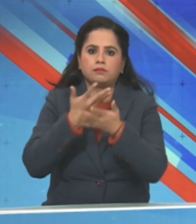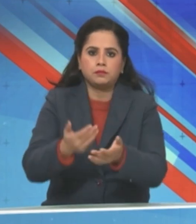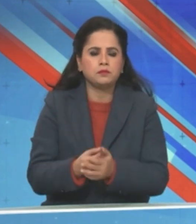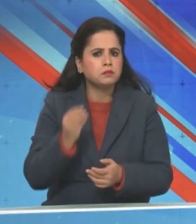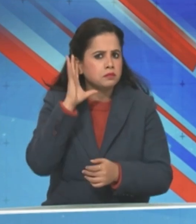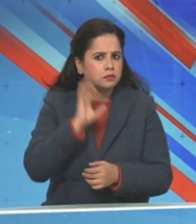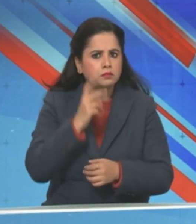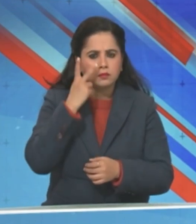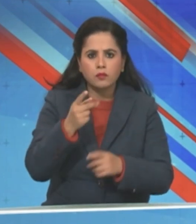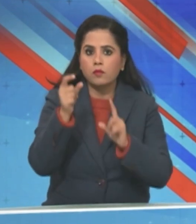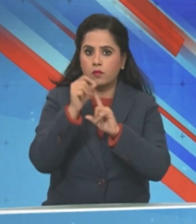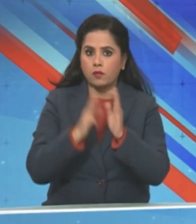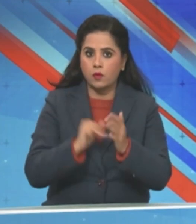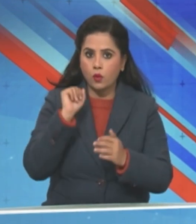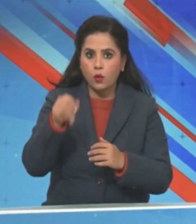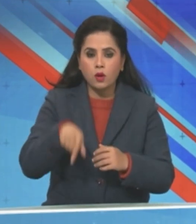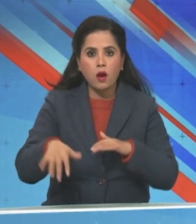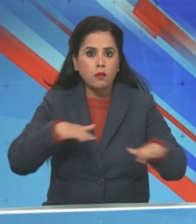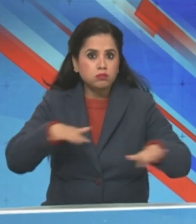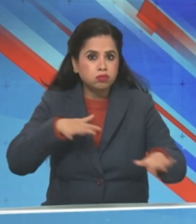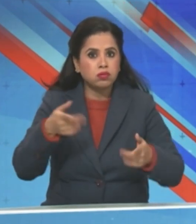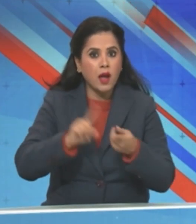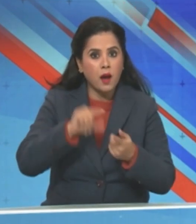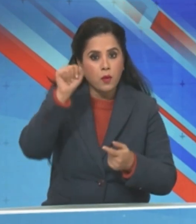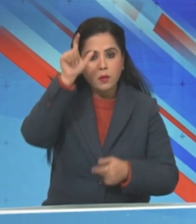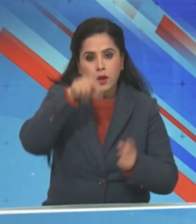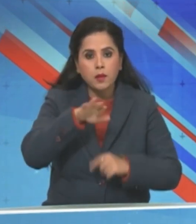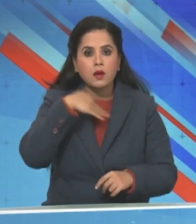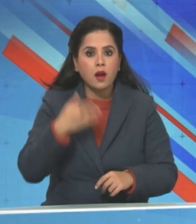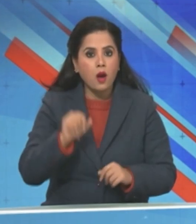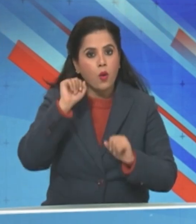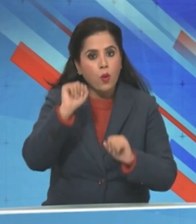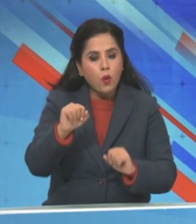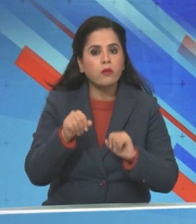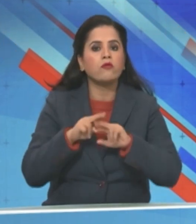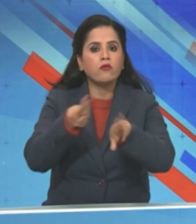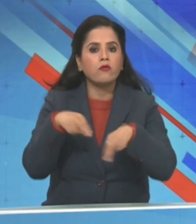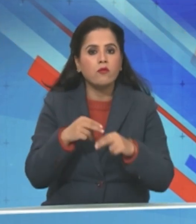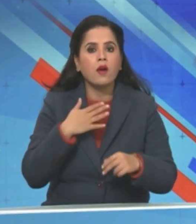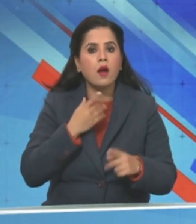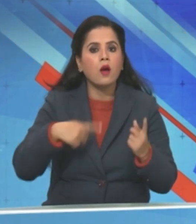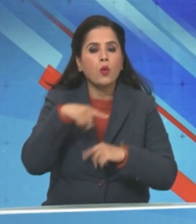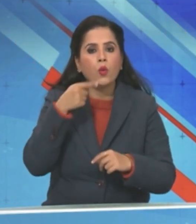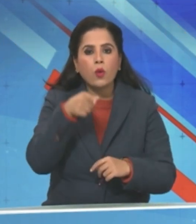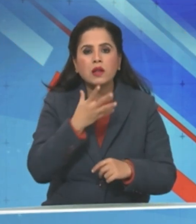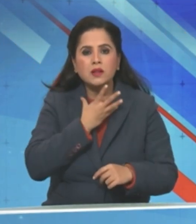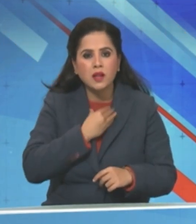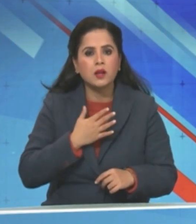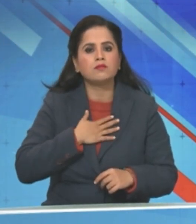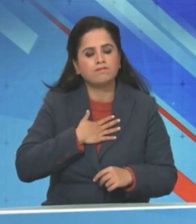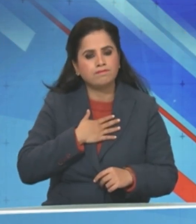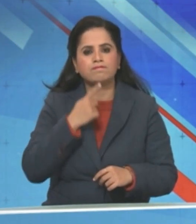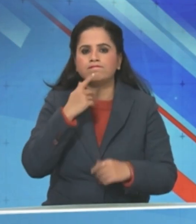मुताबिक प्रधानमंत्री ने अपने पत्र में भूकंप में जान गंवाने वाले लोगों के शोक संतप्त परिवारों के प्रति